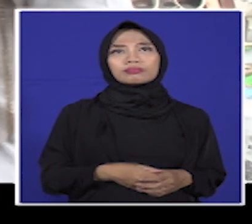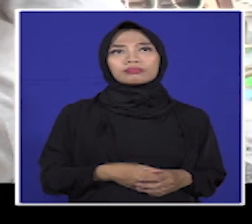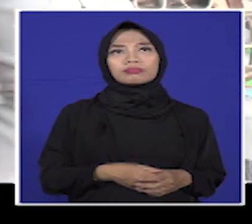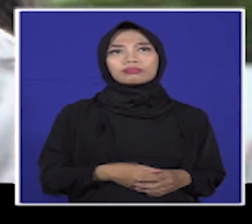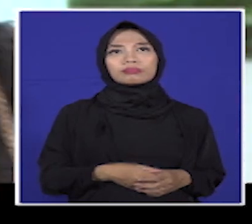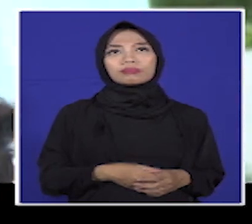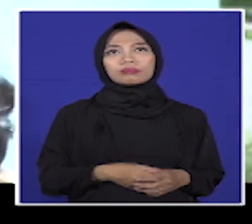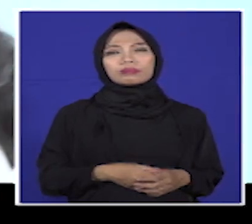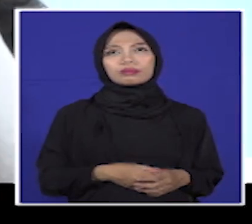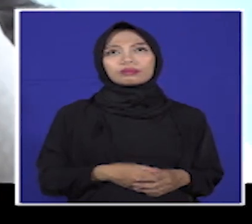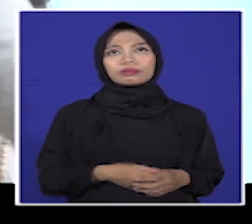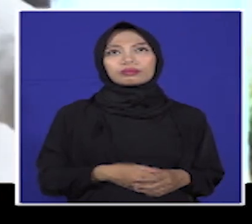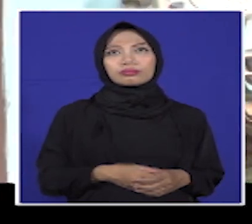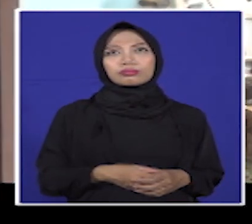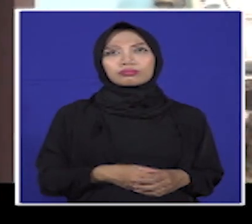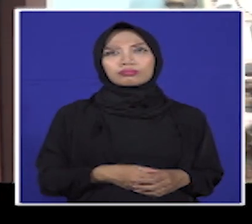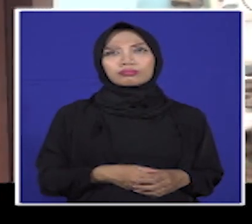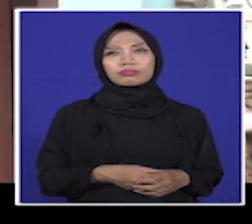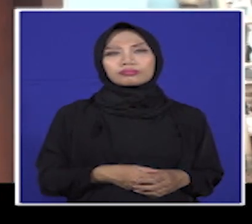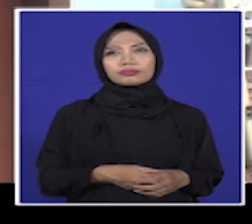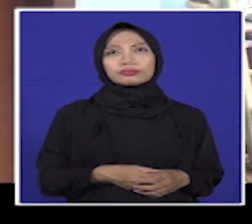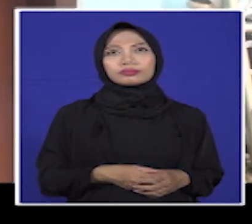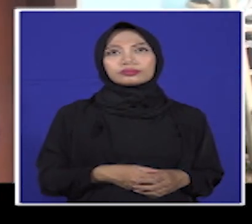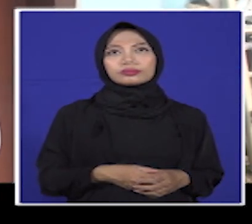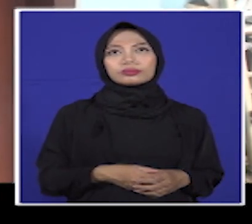Ih, Palu. Jahat lo ya! Keluar gak lo?